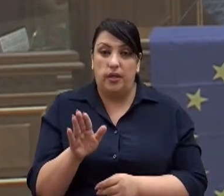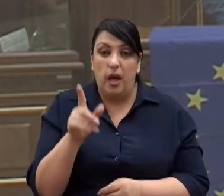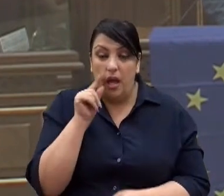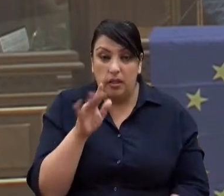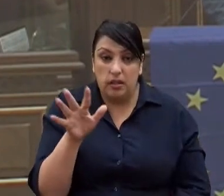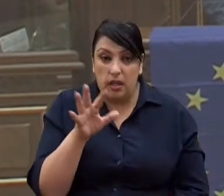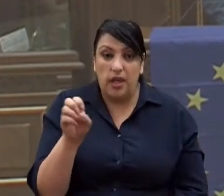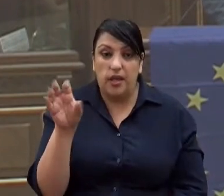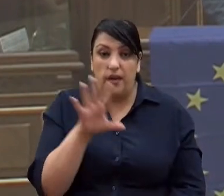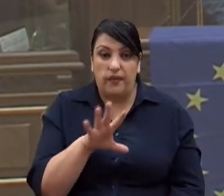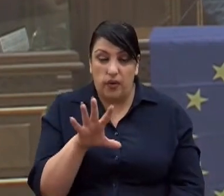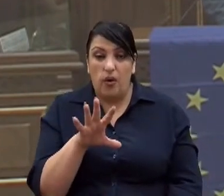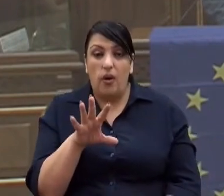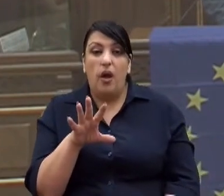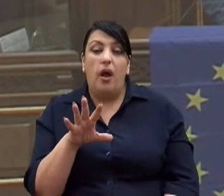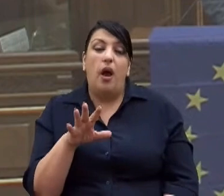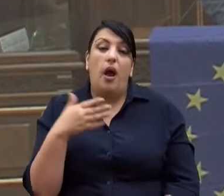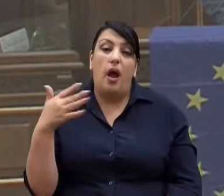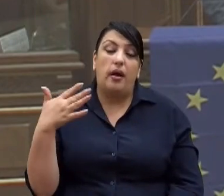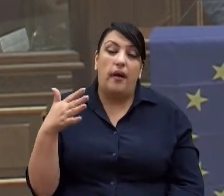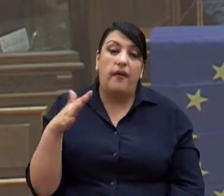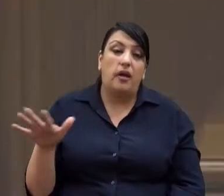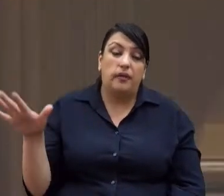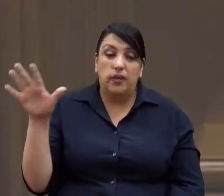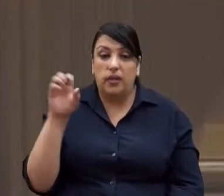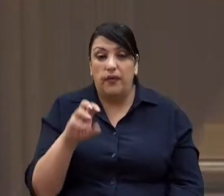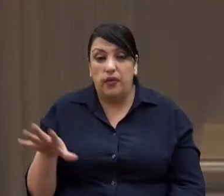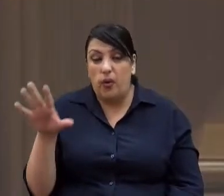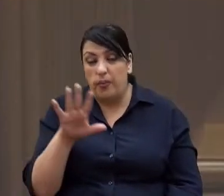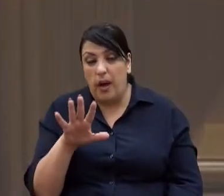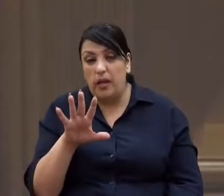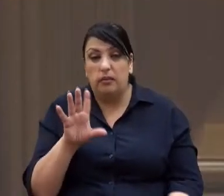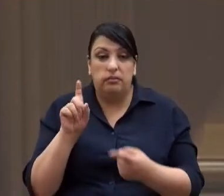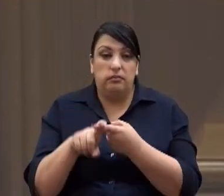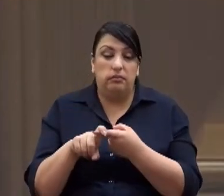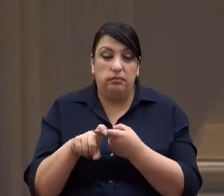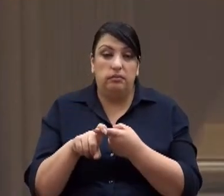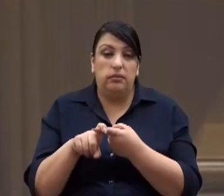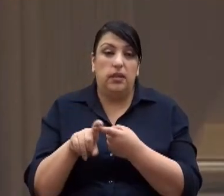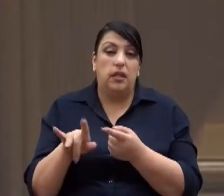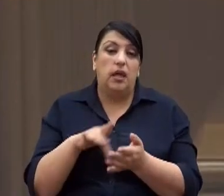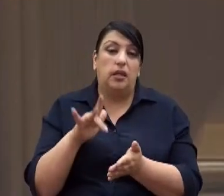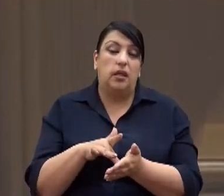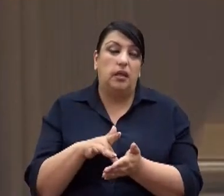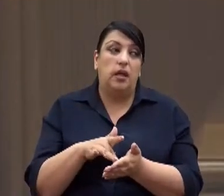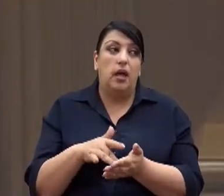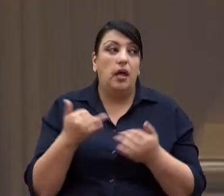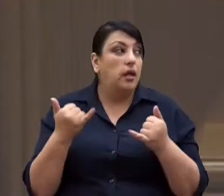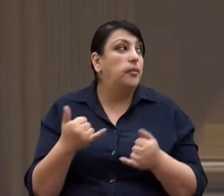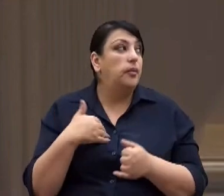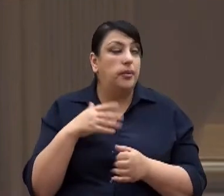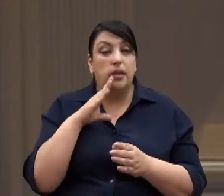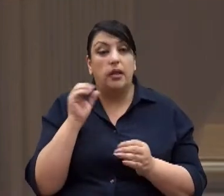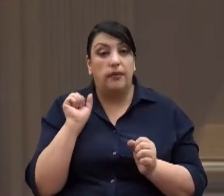է, Հայաստանը հարավ արևելյան Եվրոպայի առանցքային երկիրն է դառնում այսօր, և դա մեզ